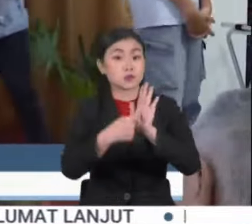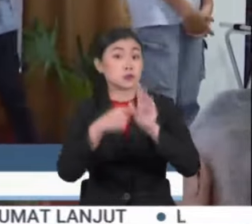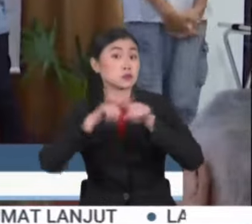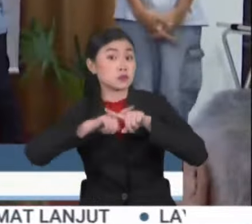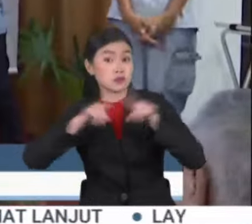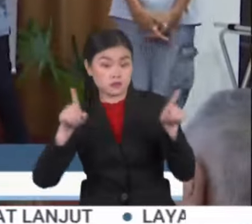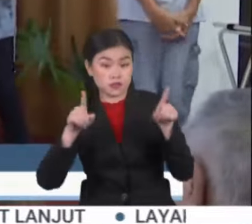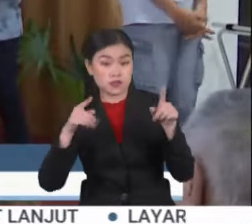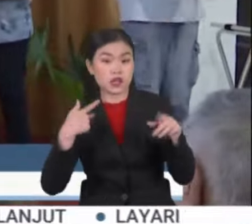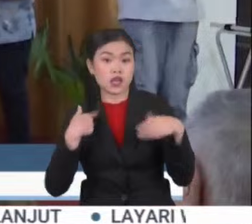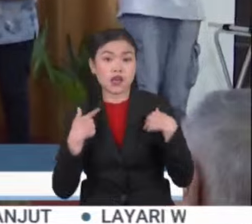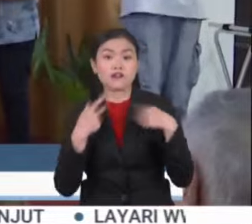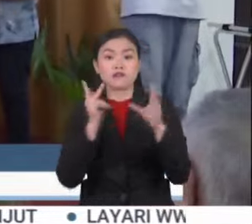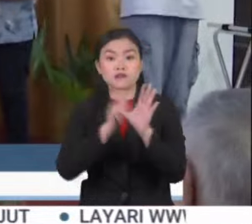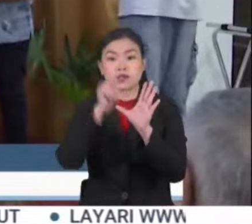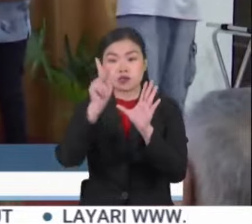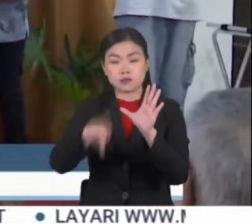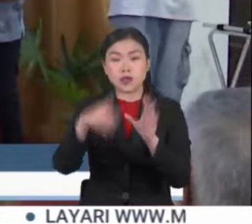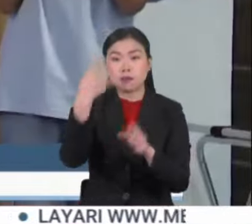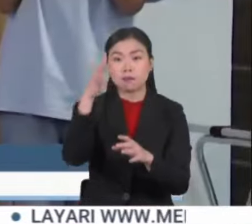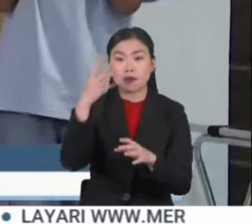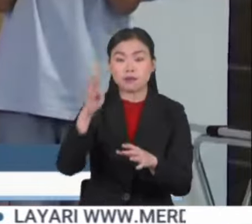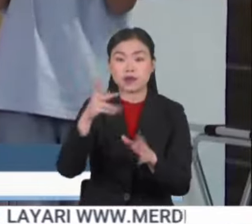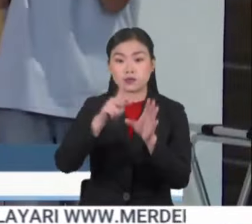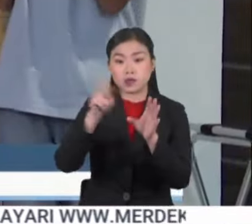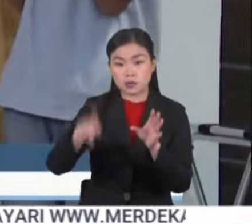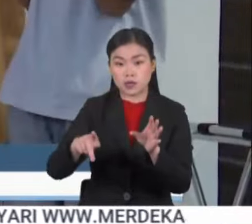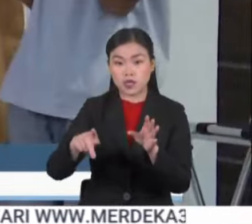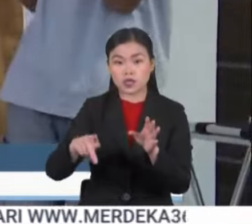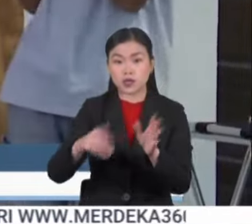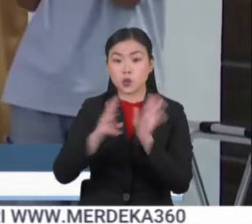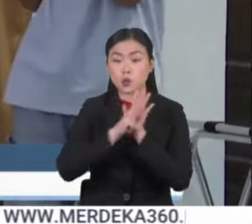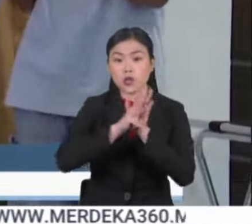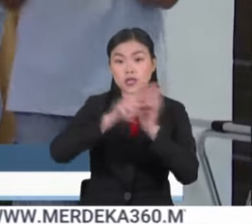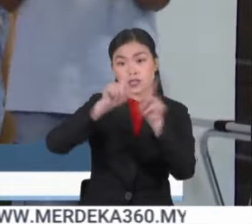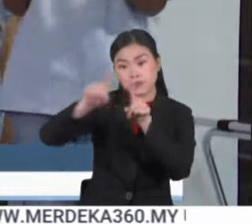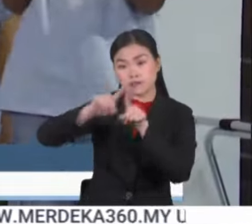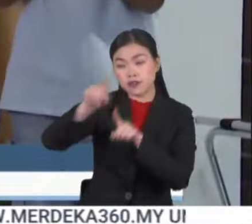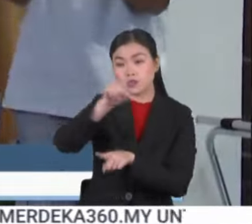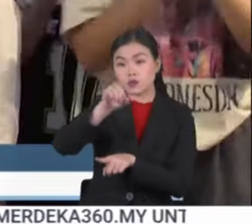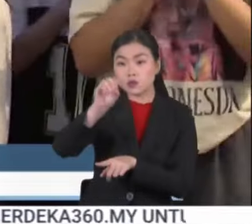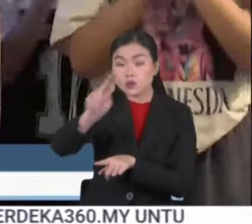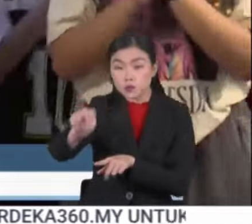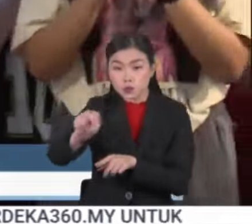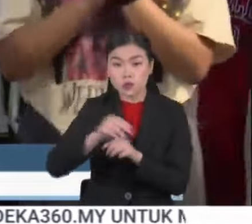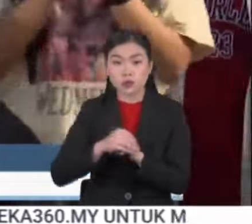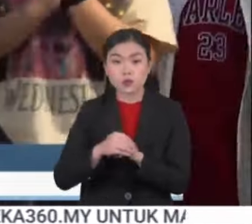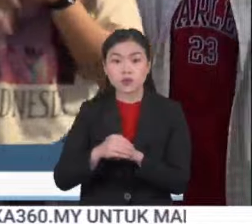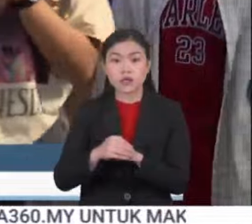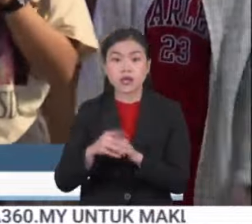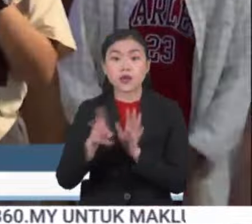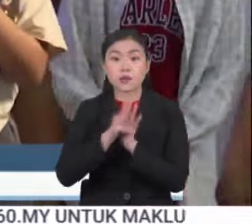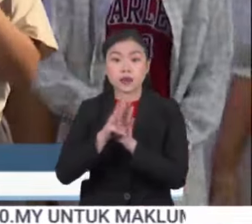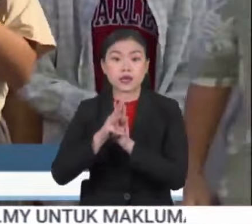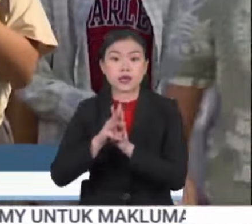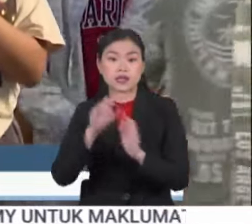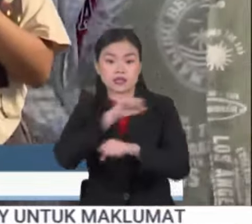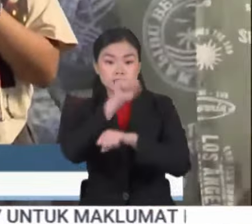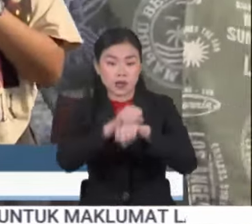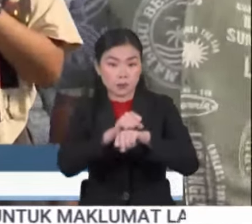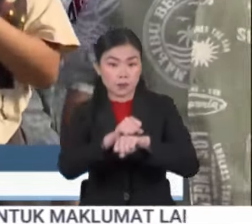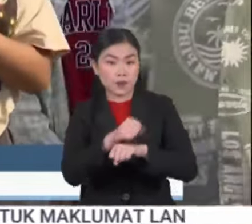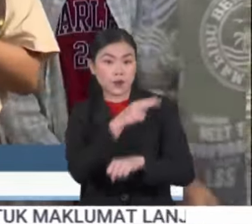dengan penyertaan 14 peserta mewakili setiap zon selain penyertaan negara jiran, Singapura, Indonesia serta